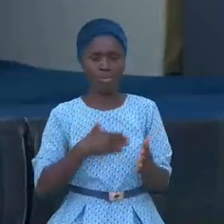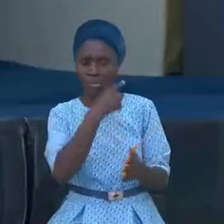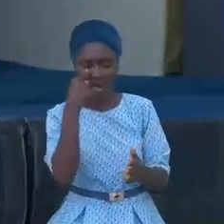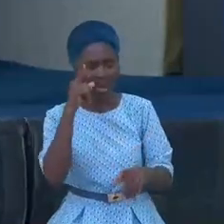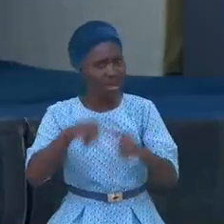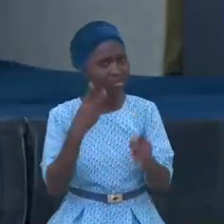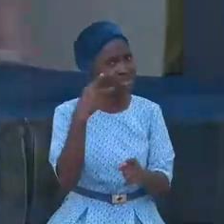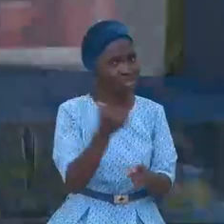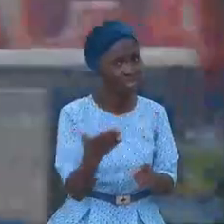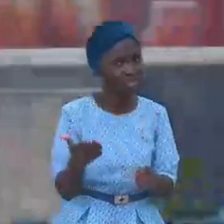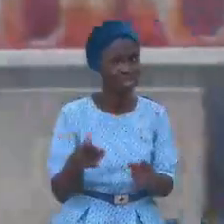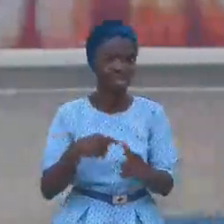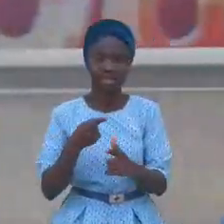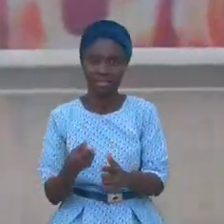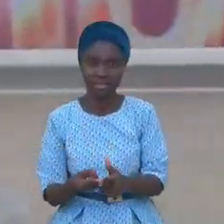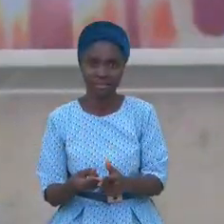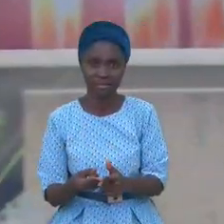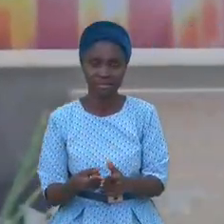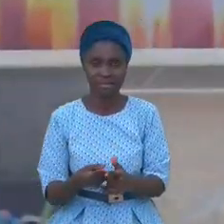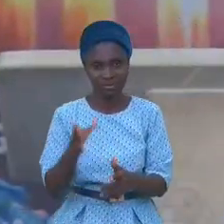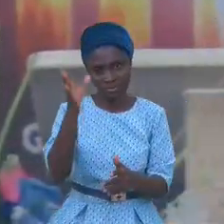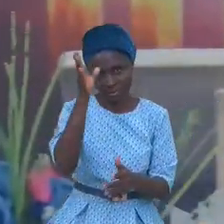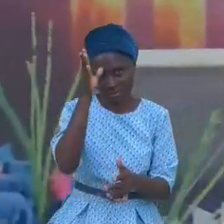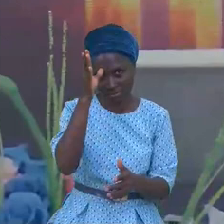rien. Et papa